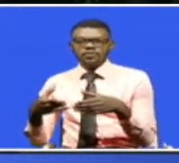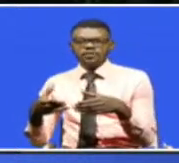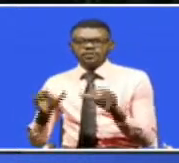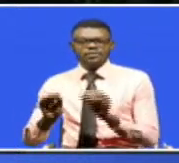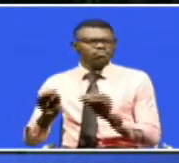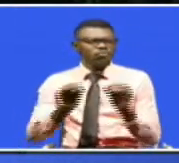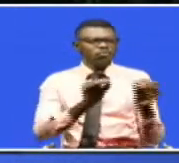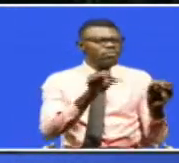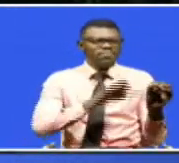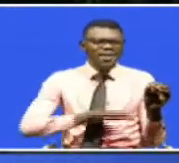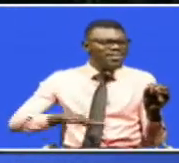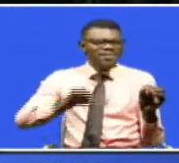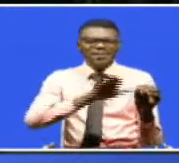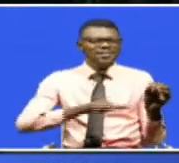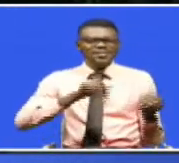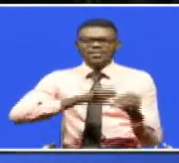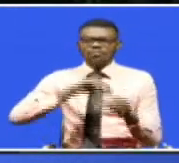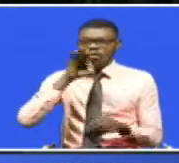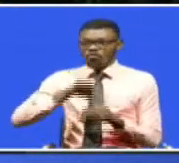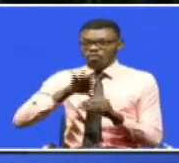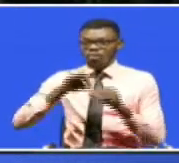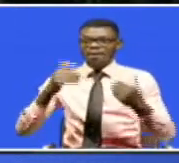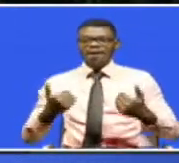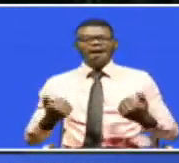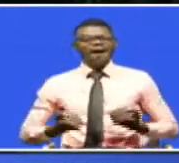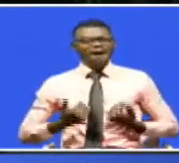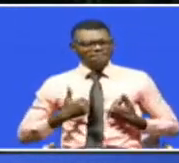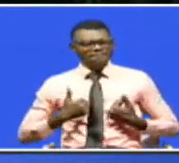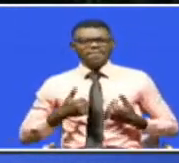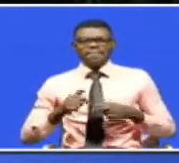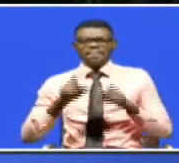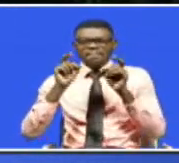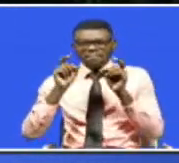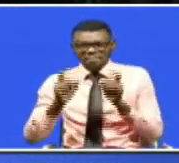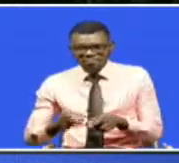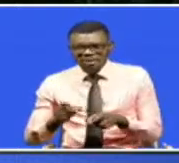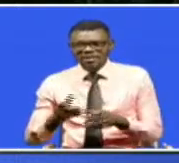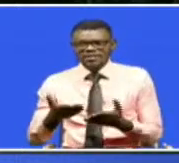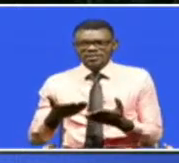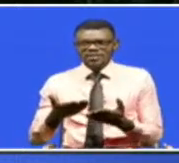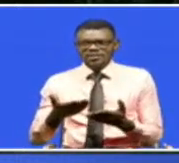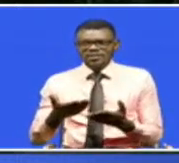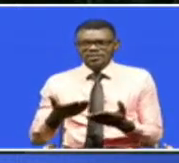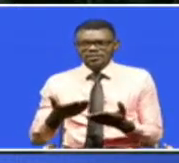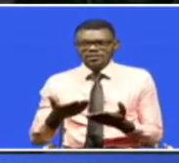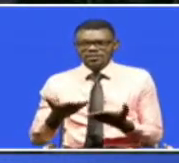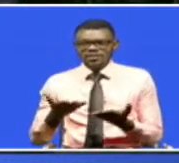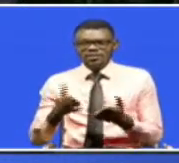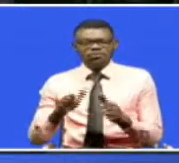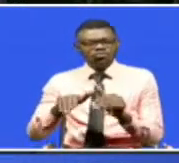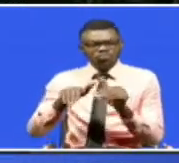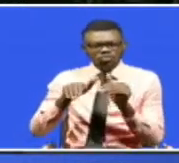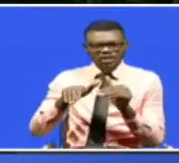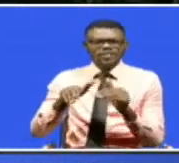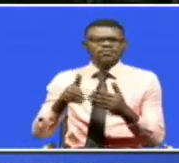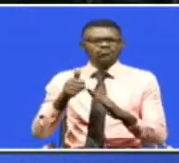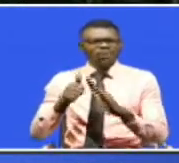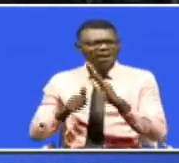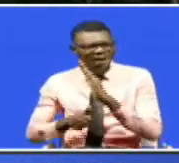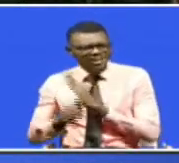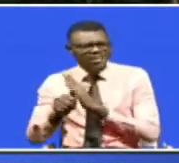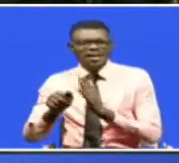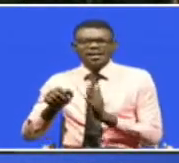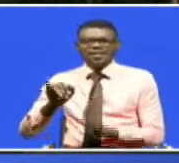bunge lolote ambapo kuna uchaguzi unaendelea, wanastahili kuwa chini ya mwenyekiti ama kiongozi wa IEBC ambaye yuko